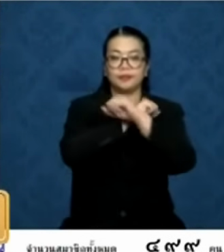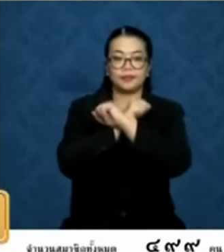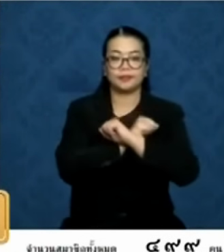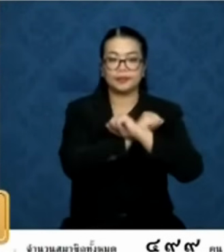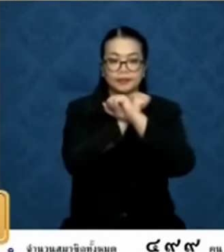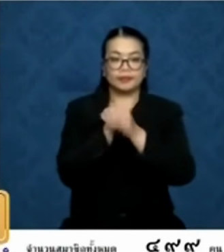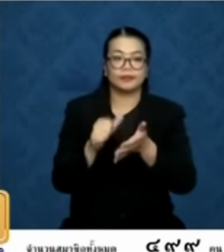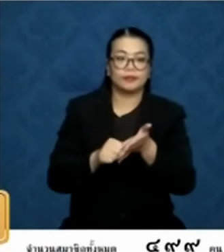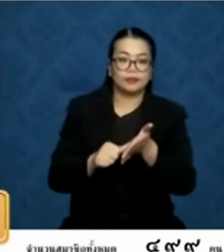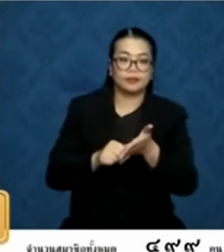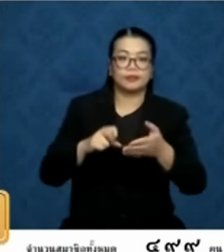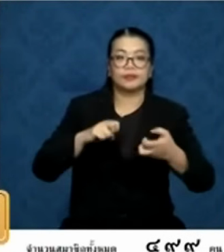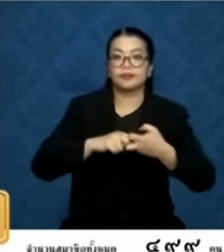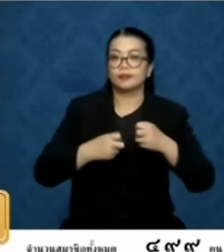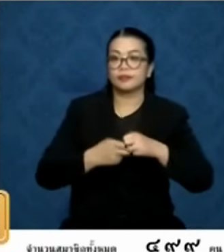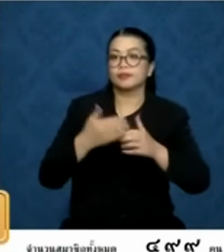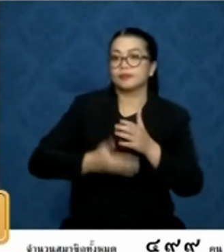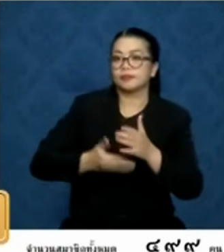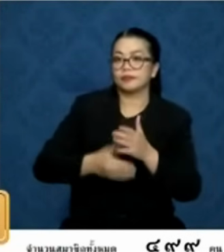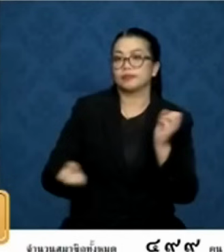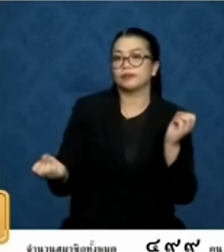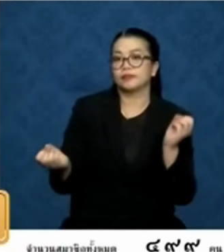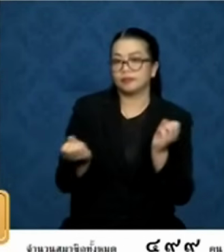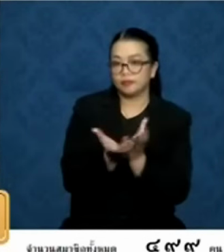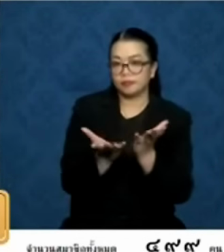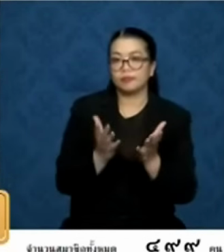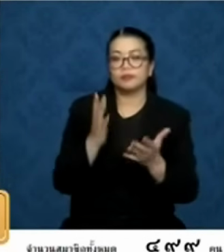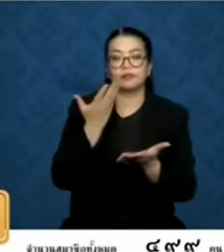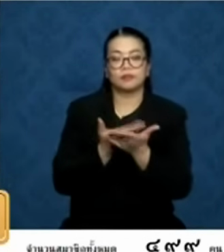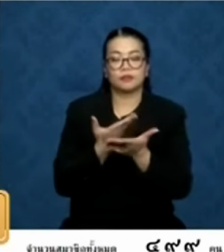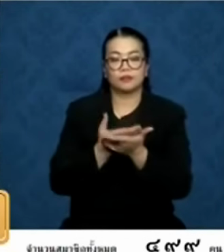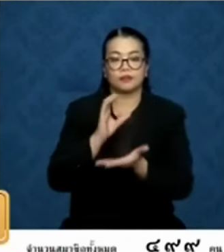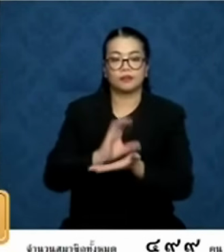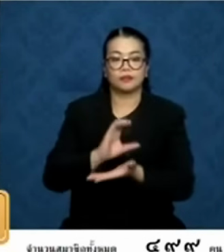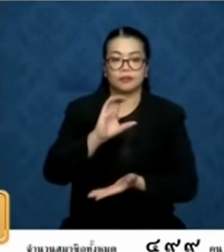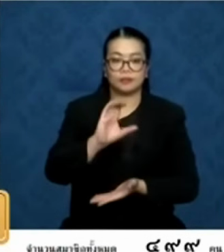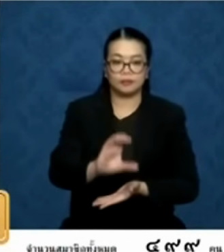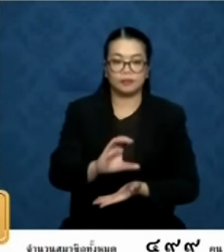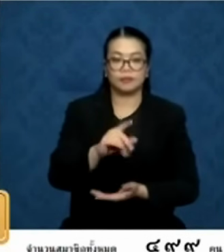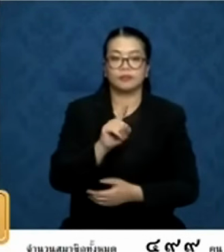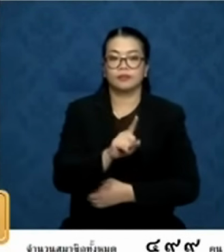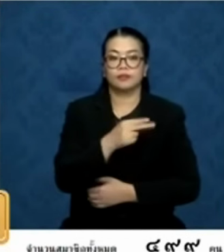แก้ไขปัญหาที่มีผลกระทบต่อความมั่นคงงบประมาณ